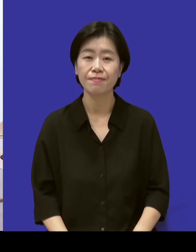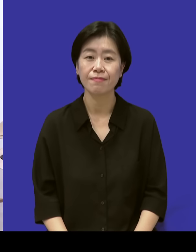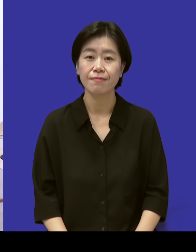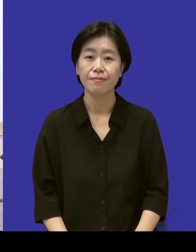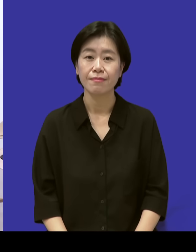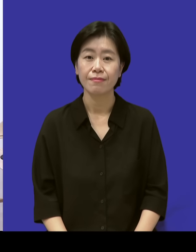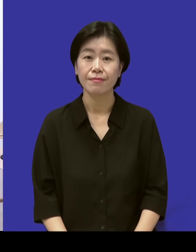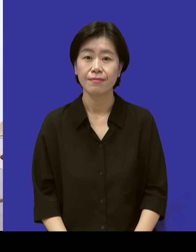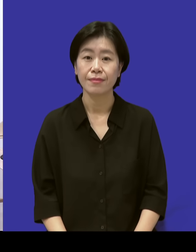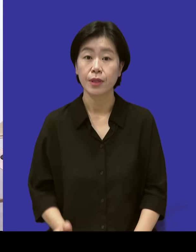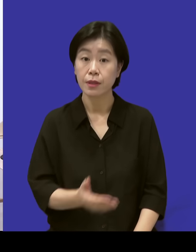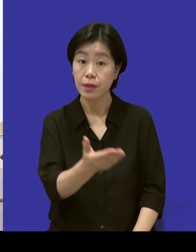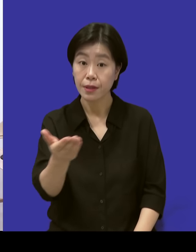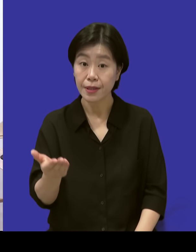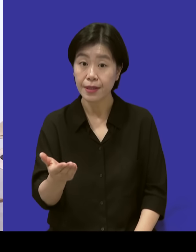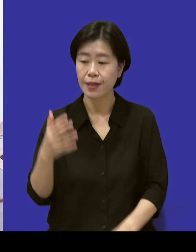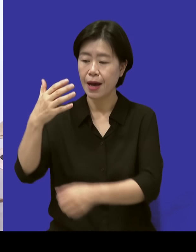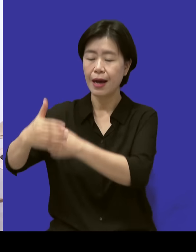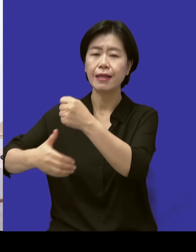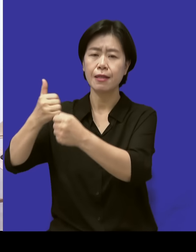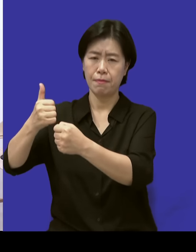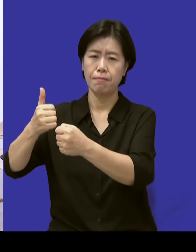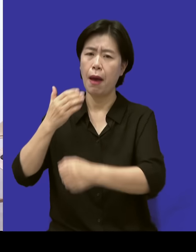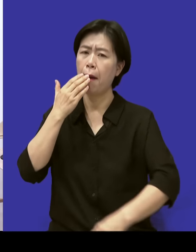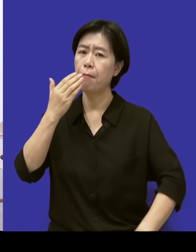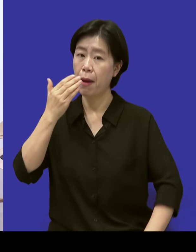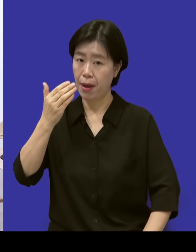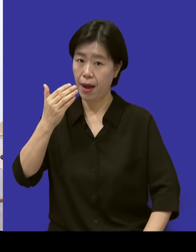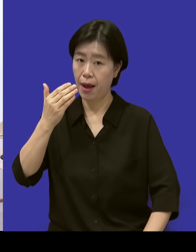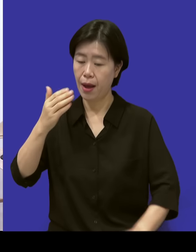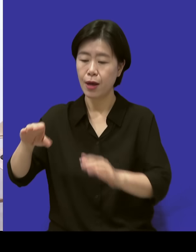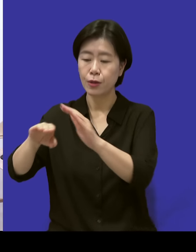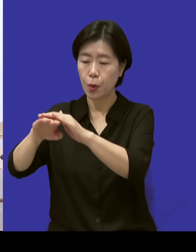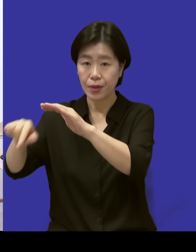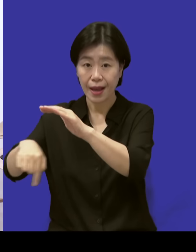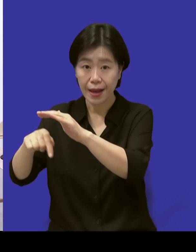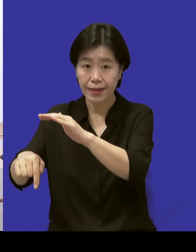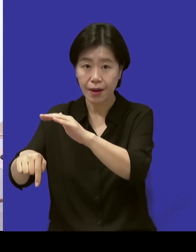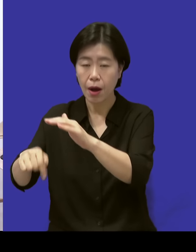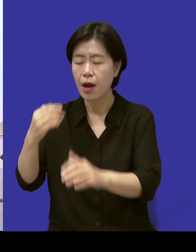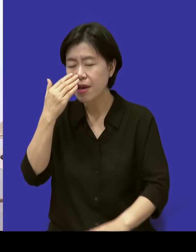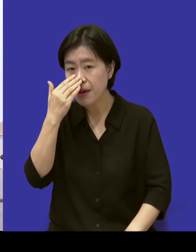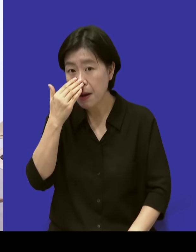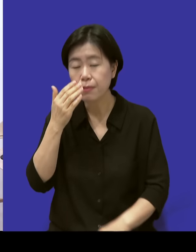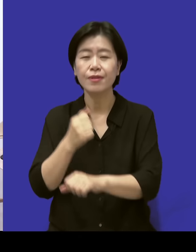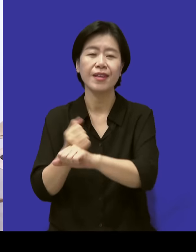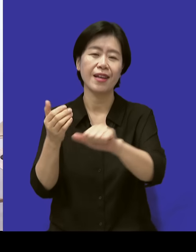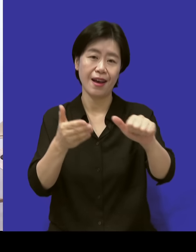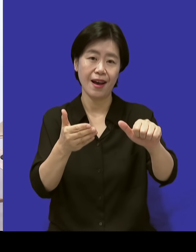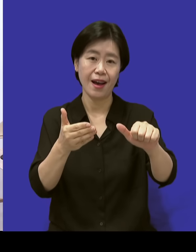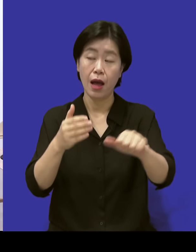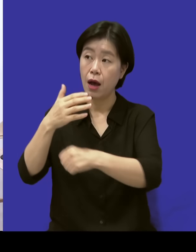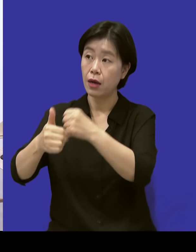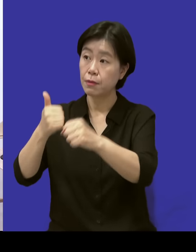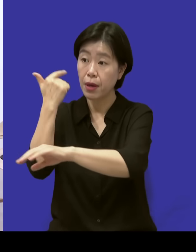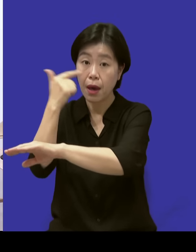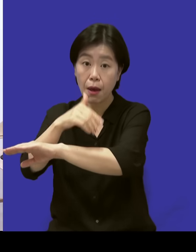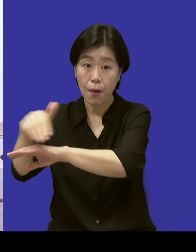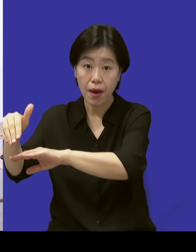예. 너희는 하나님의 능하신 손 안에서 겸손하라. 때가 되면 너희를 높이시리라는 말씀을